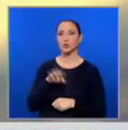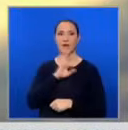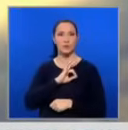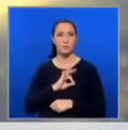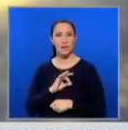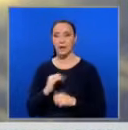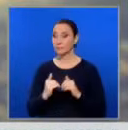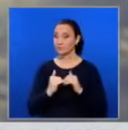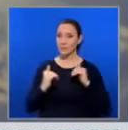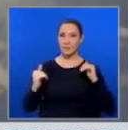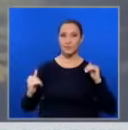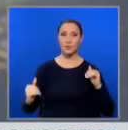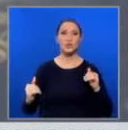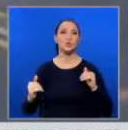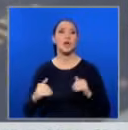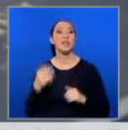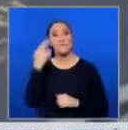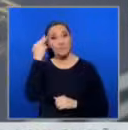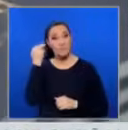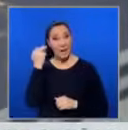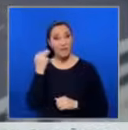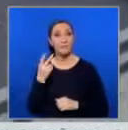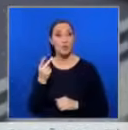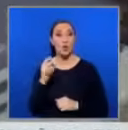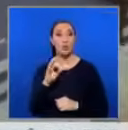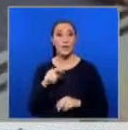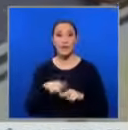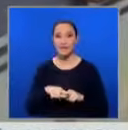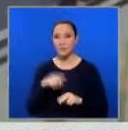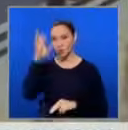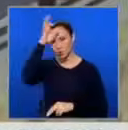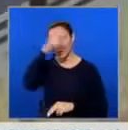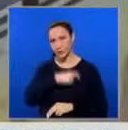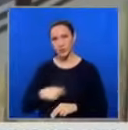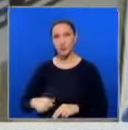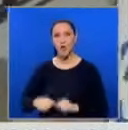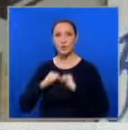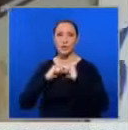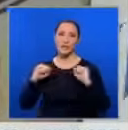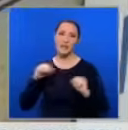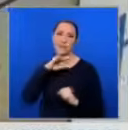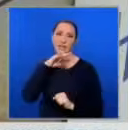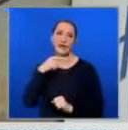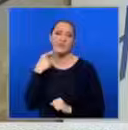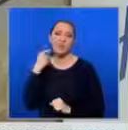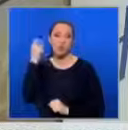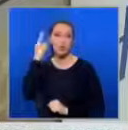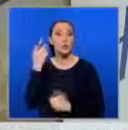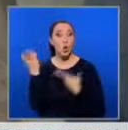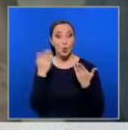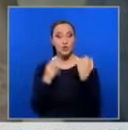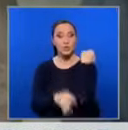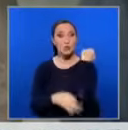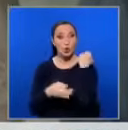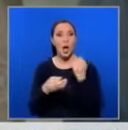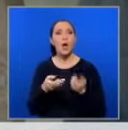си дистанционно от Плевен. Вторият е Огнян Илиев, ученик в Националната гимназия за древни езици и култури. Той учи история, но